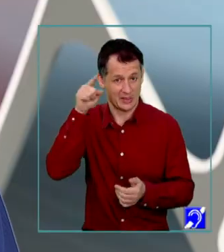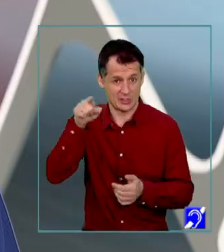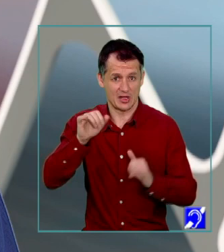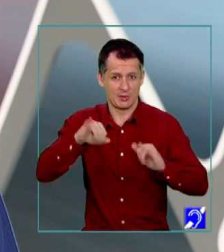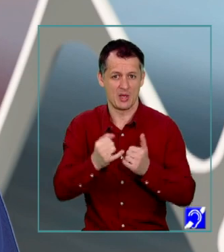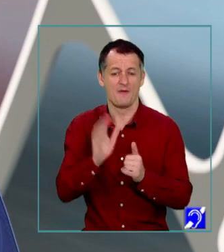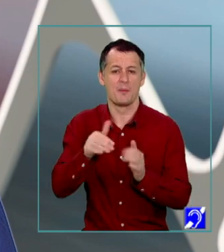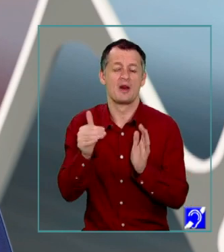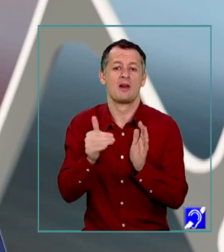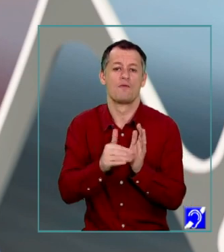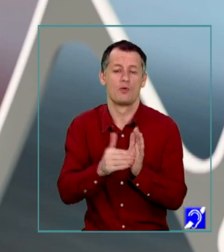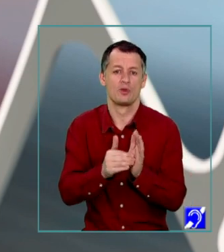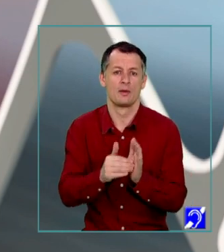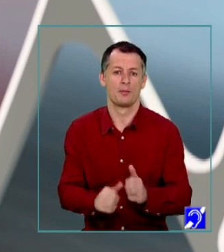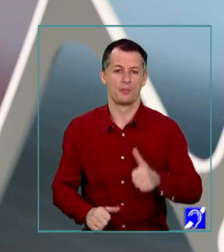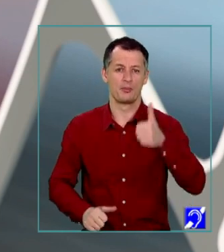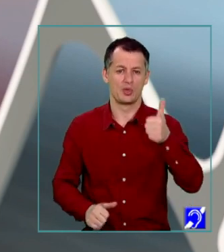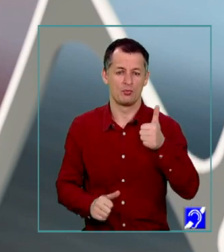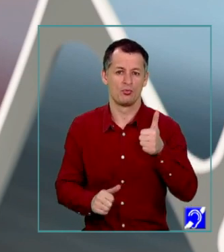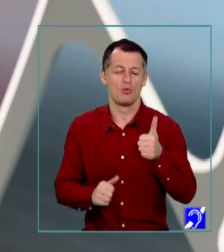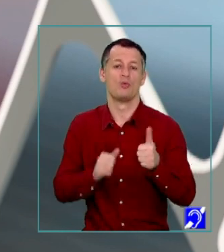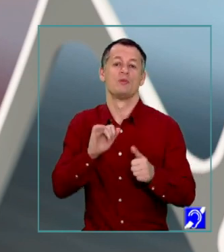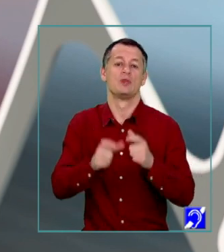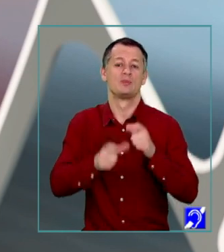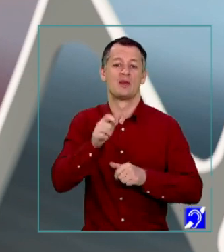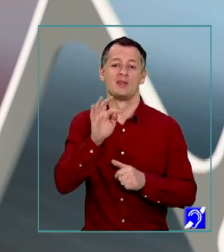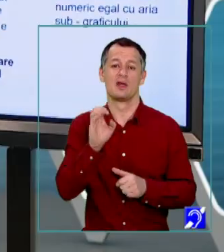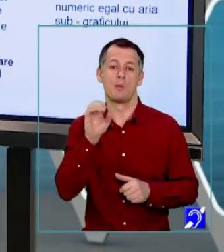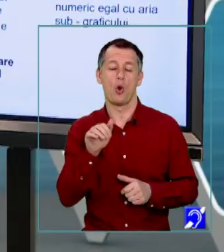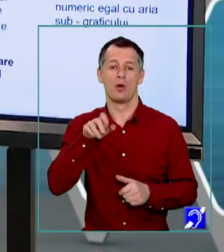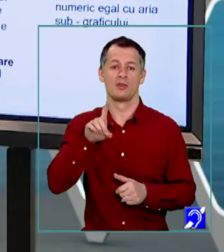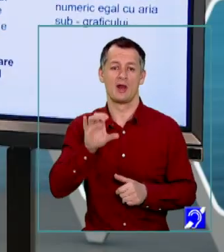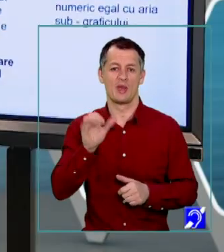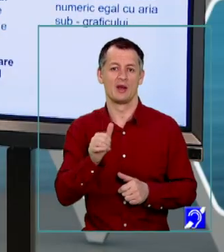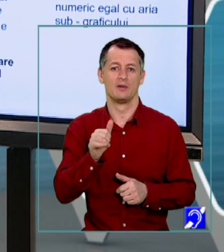nevoie de expresia primului principiu al termodinamicii.